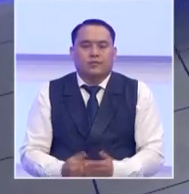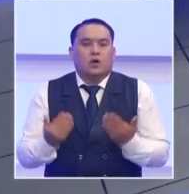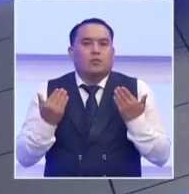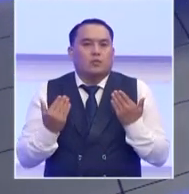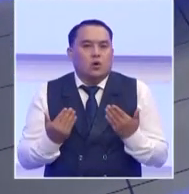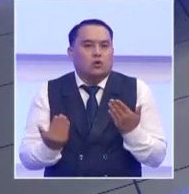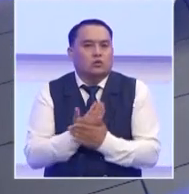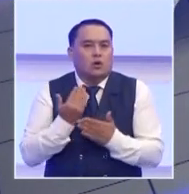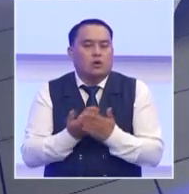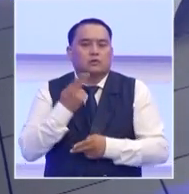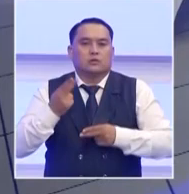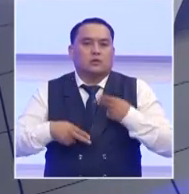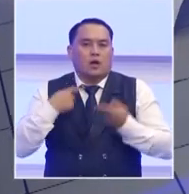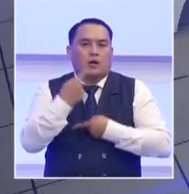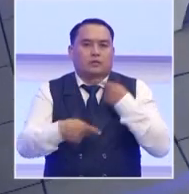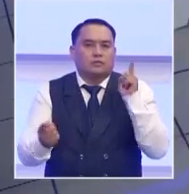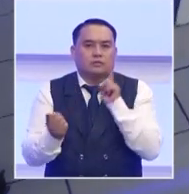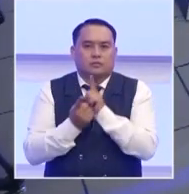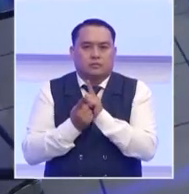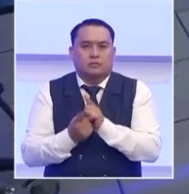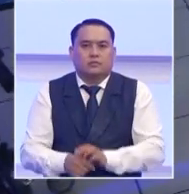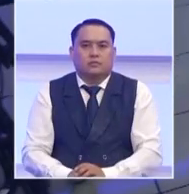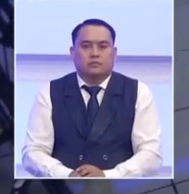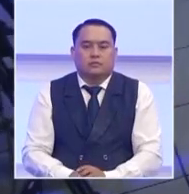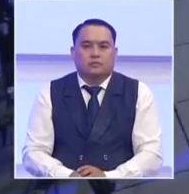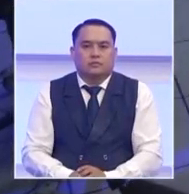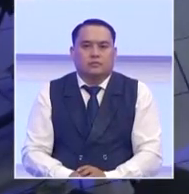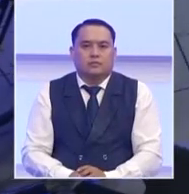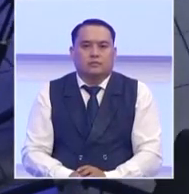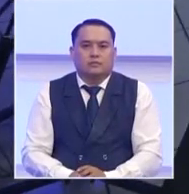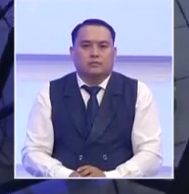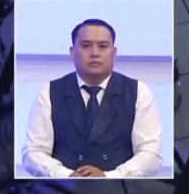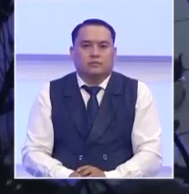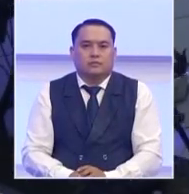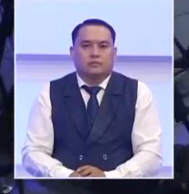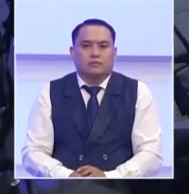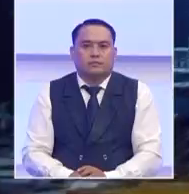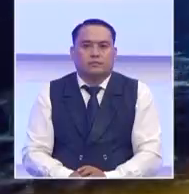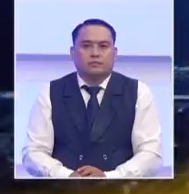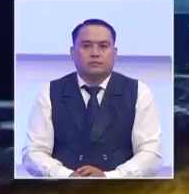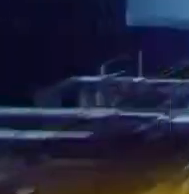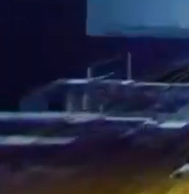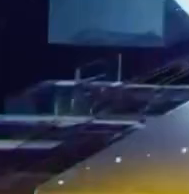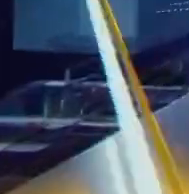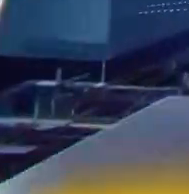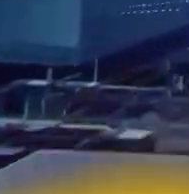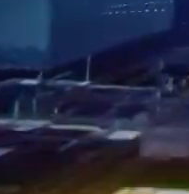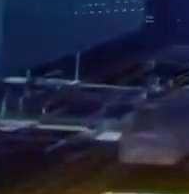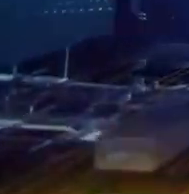Қадірменді көрермен, бүгінгі айтар ақпарат осы. Келер күні қауышқанша аман сау болыңыздар.